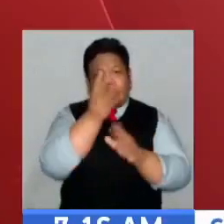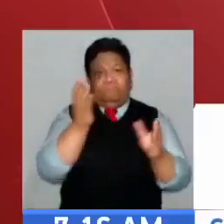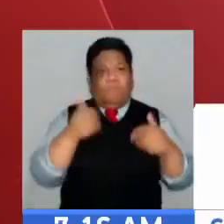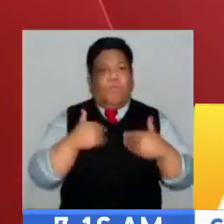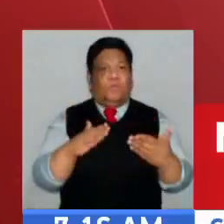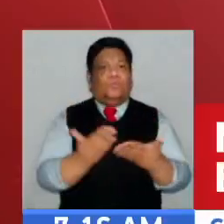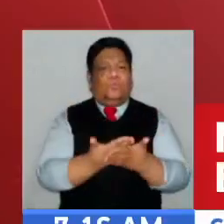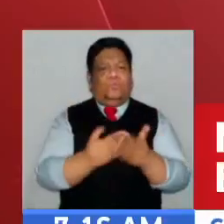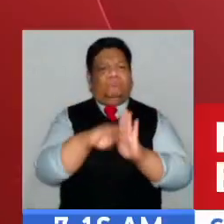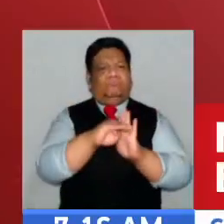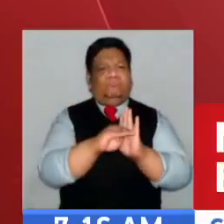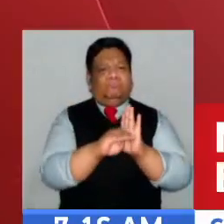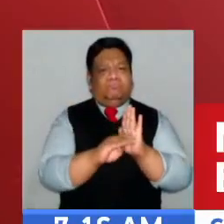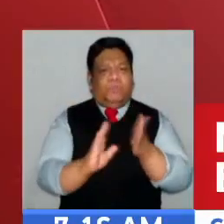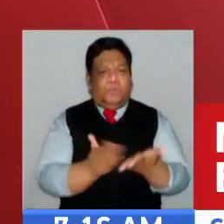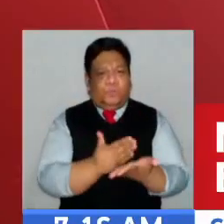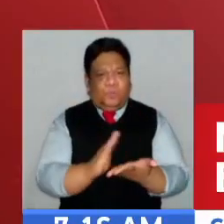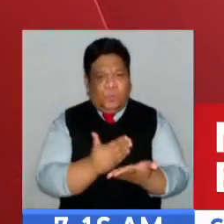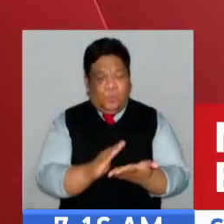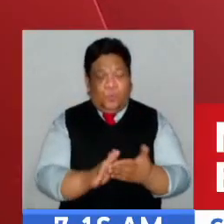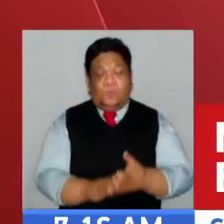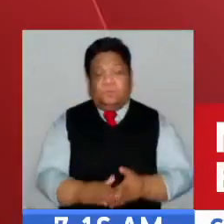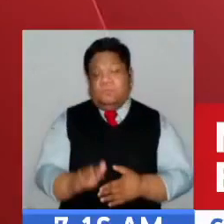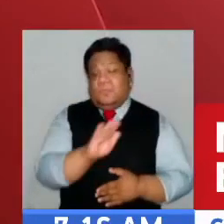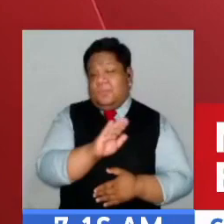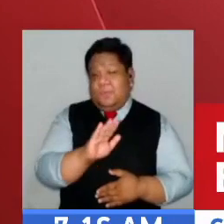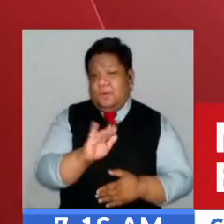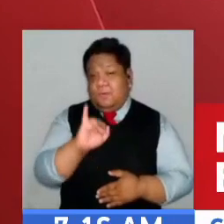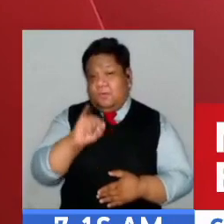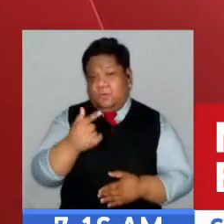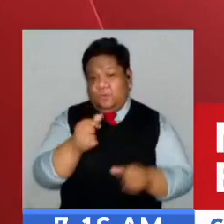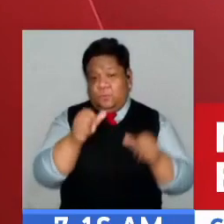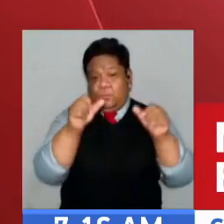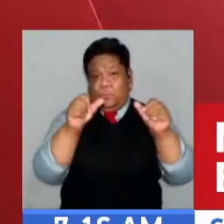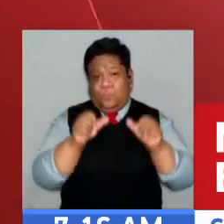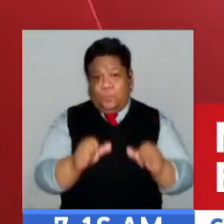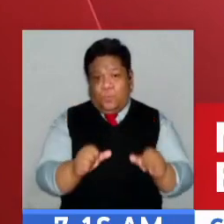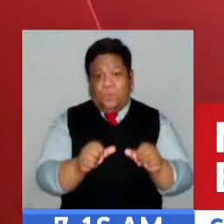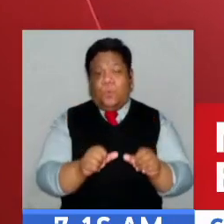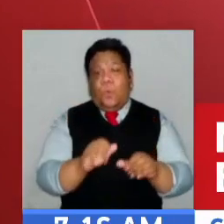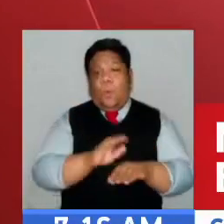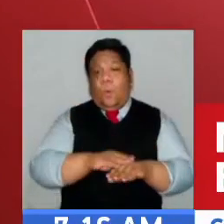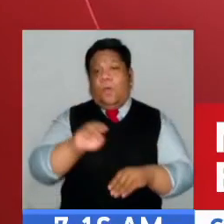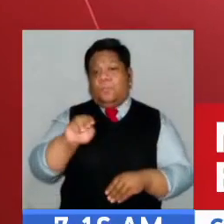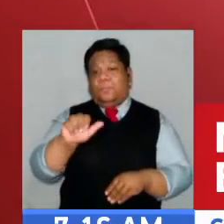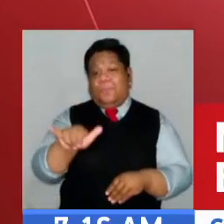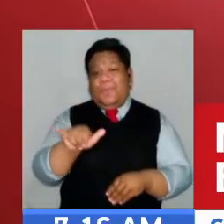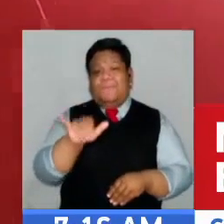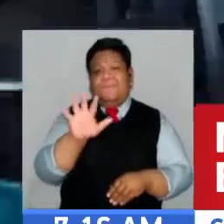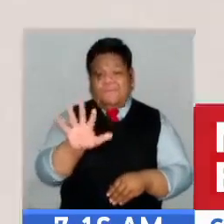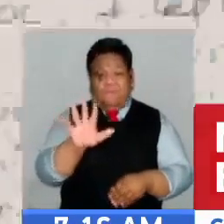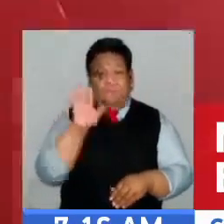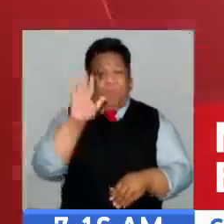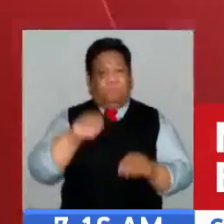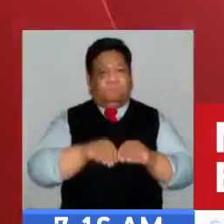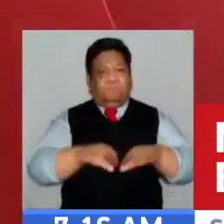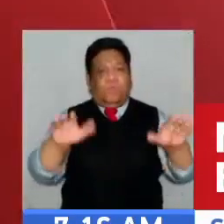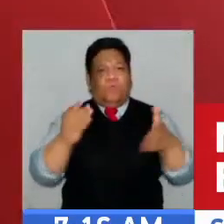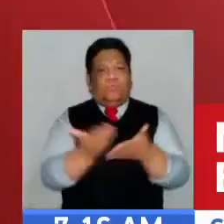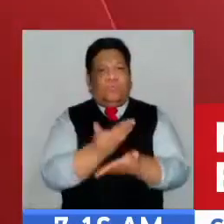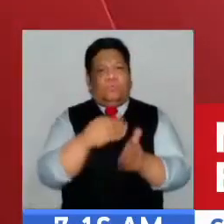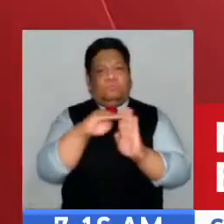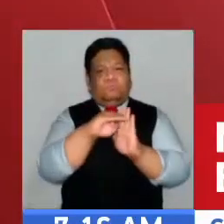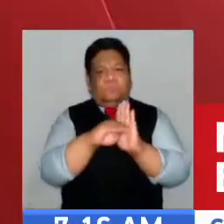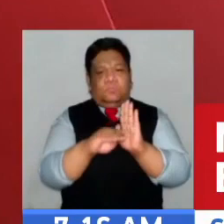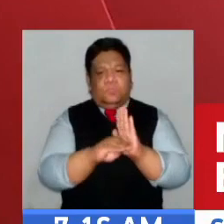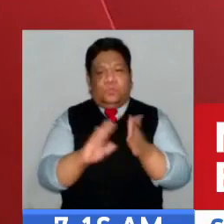Sabi ni Ed sa kanyang IG post, sa May 5, i-release ang kanyang album na Subtract. May pasili pa